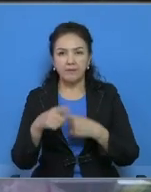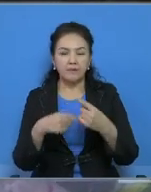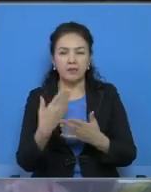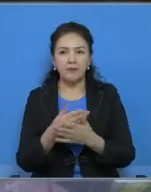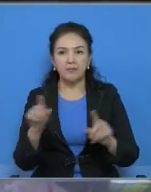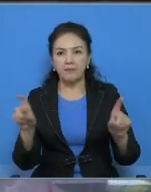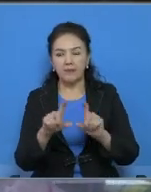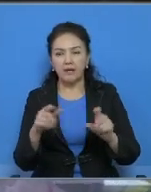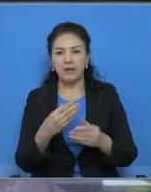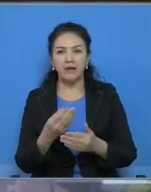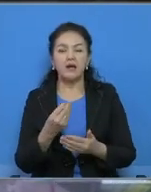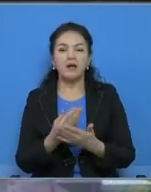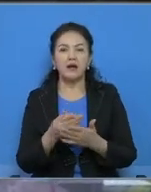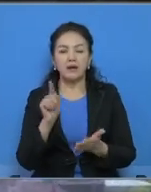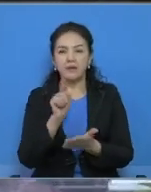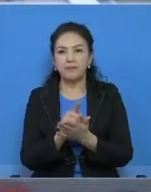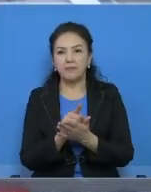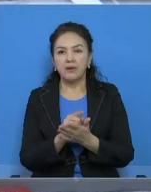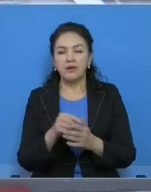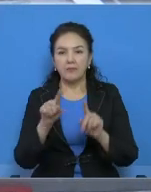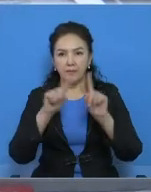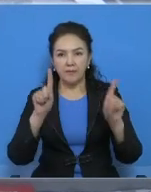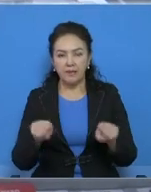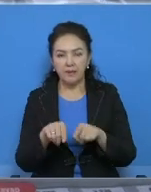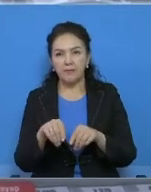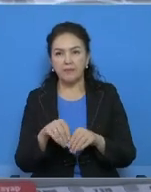что в магазинах для потребителя должна быть вывешена памятка с перечнем